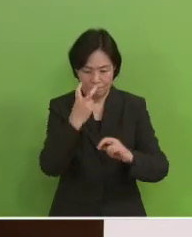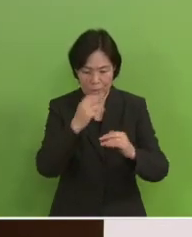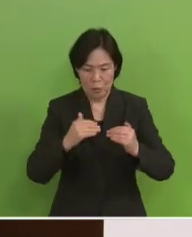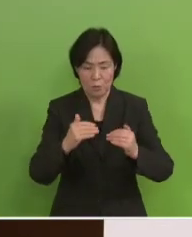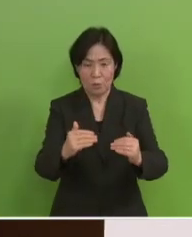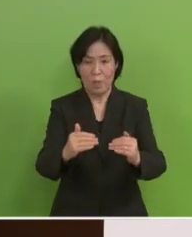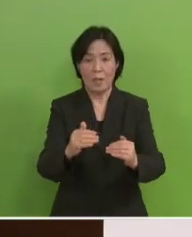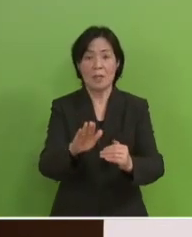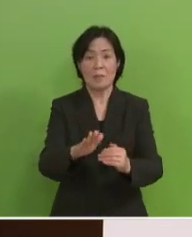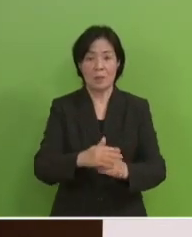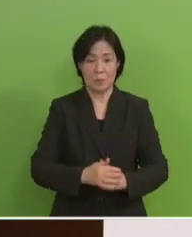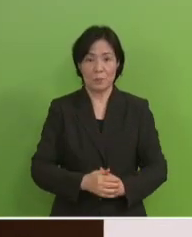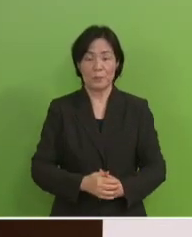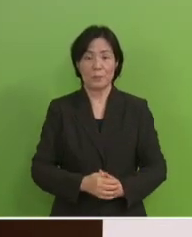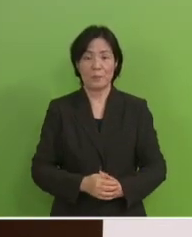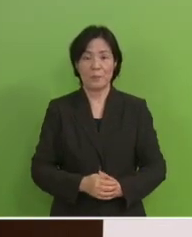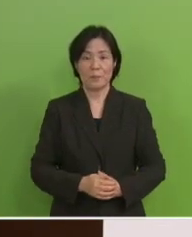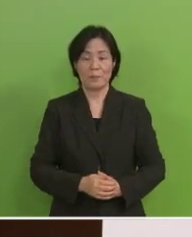ます